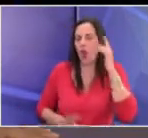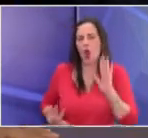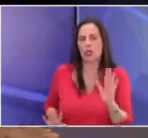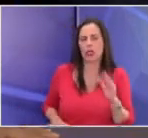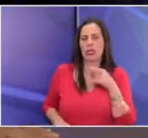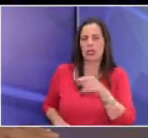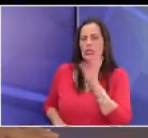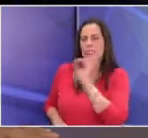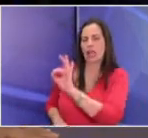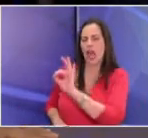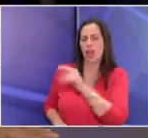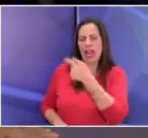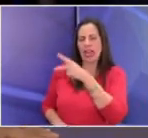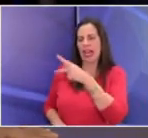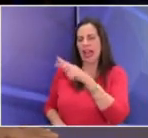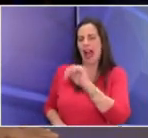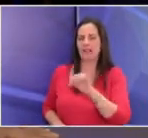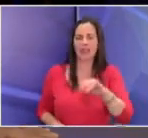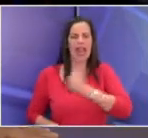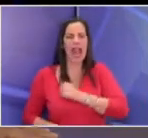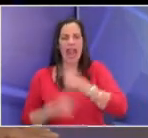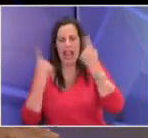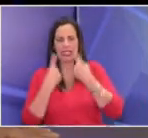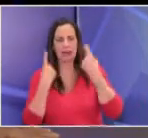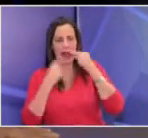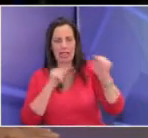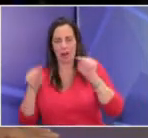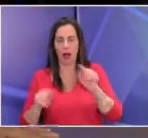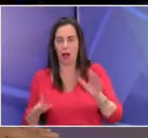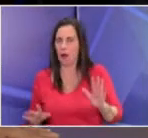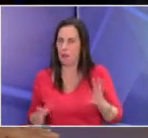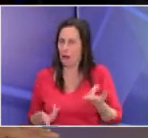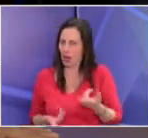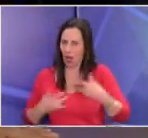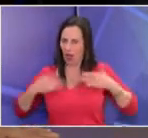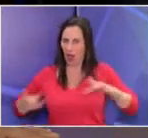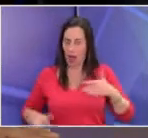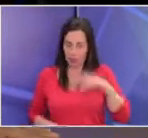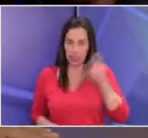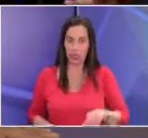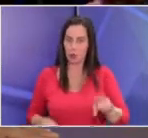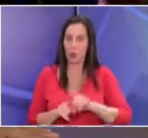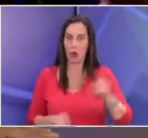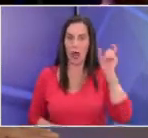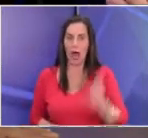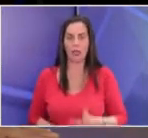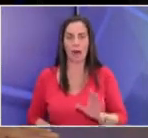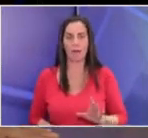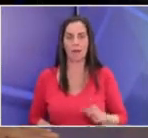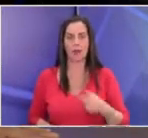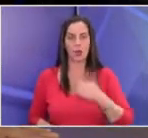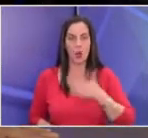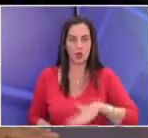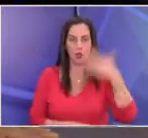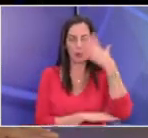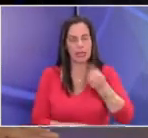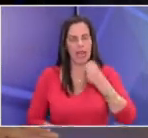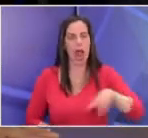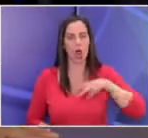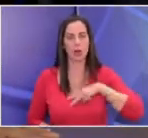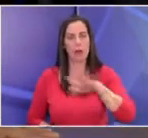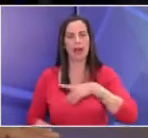למה? תחייה אחת. יש לך אופציה. לא יהיה, לא יהיה. לא יהיה. אני רוצה לעלות עוד נושא שנייה. רגע, שנייה, שנייה. בוא דבר איתי רגע באוזניה. מה אתה רוצה?